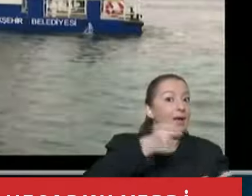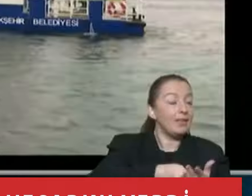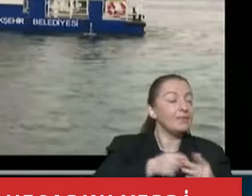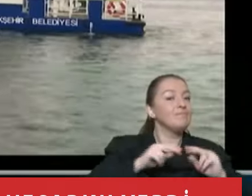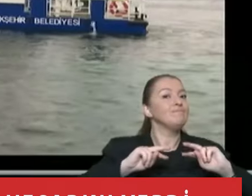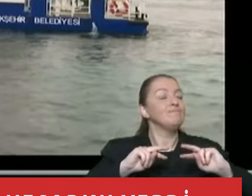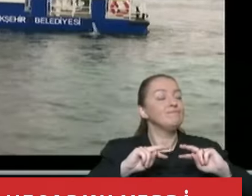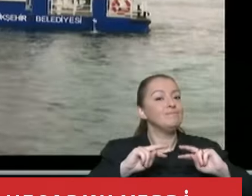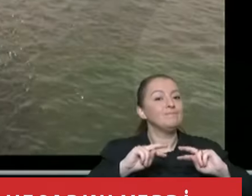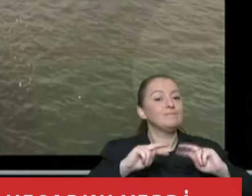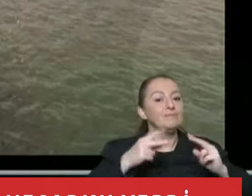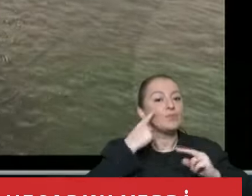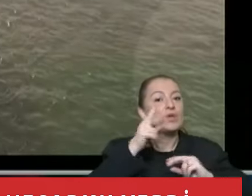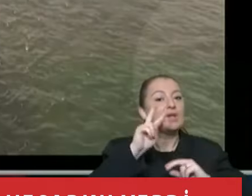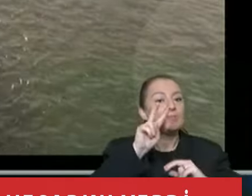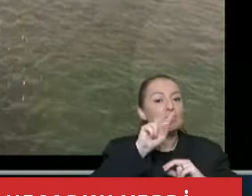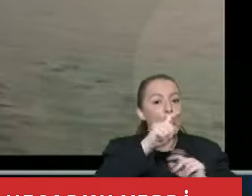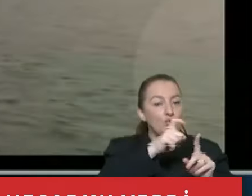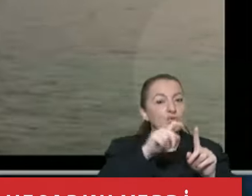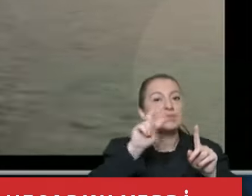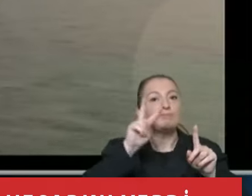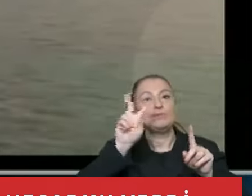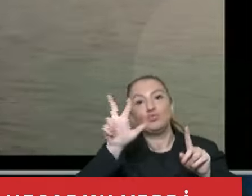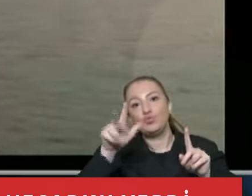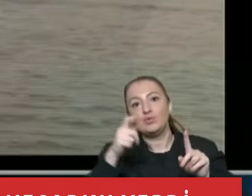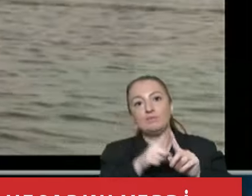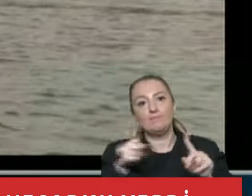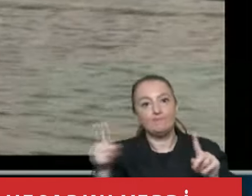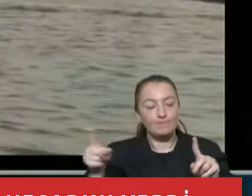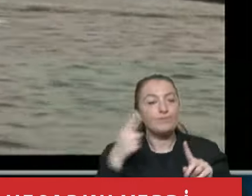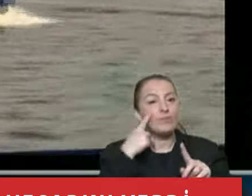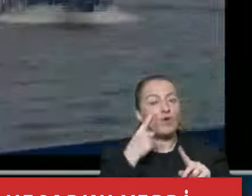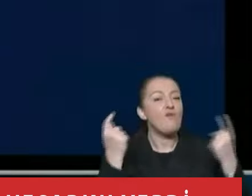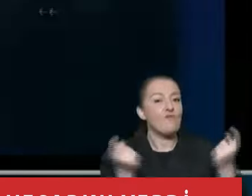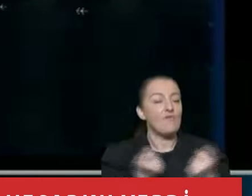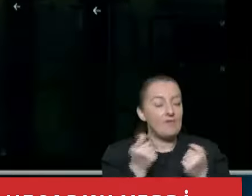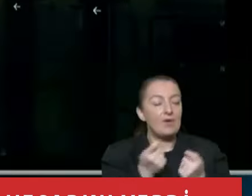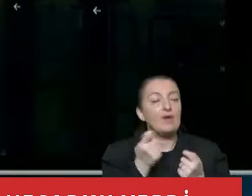2019'dan 2023 yılı sonuna kadar İstanbul'da